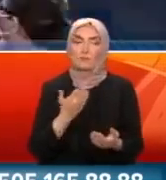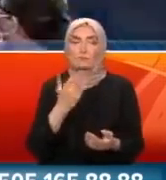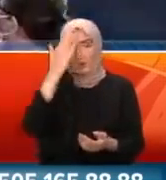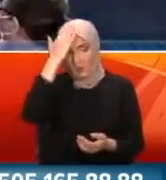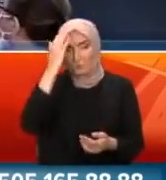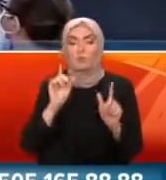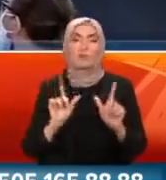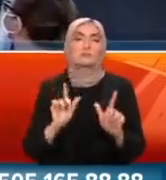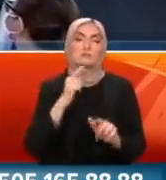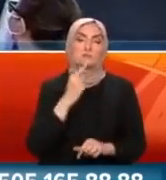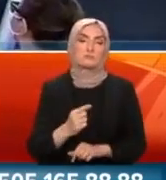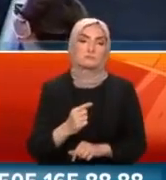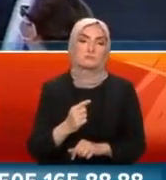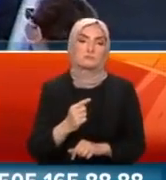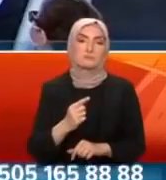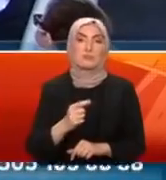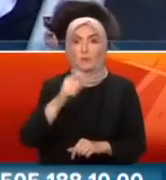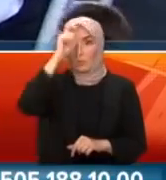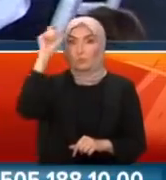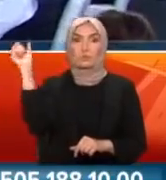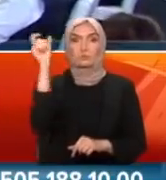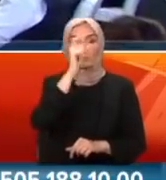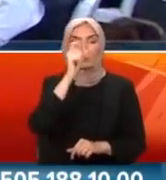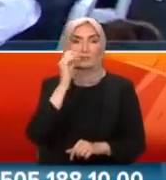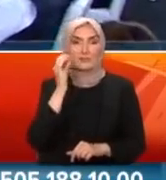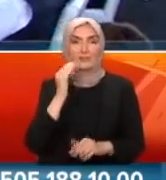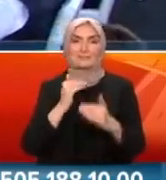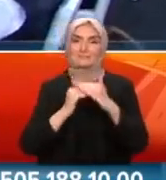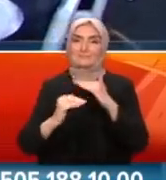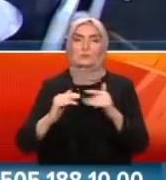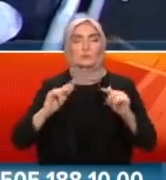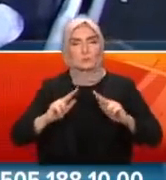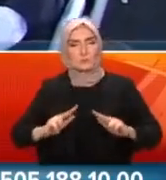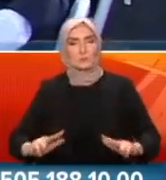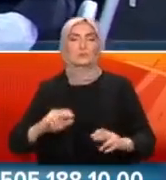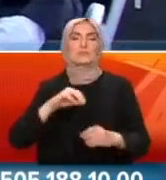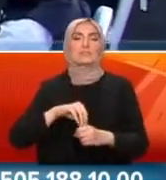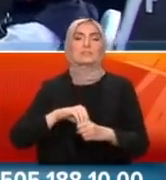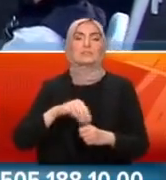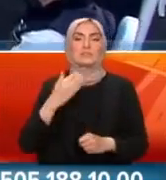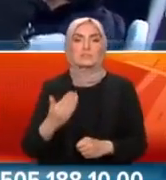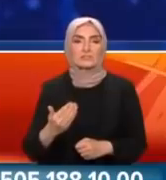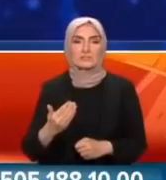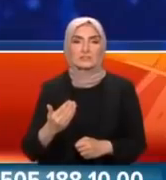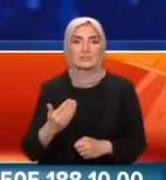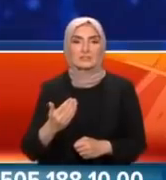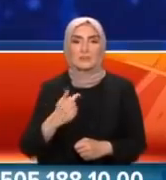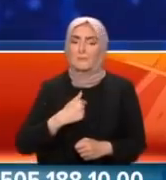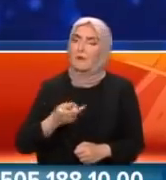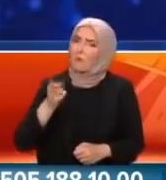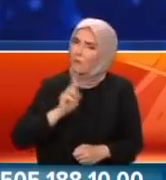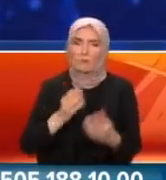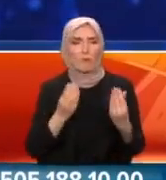ülkemizin bekası milletimizin huzuru için kefenimizi giyerek çıktığımız bu Kutlu